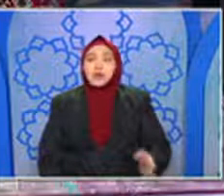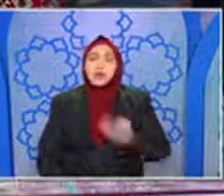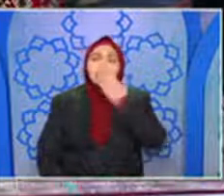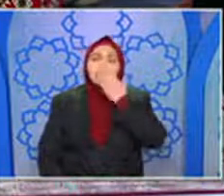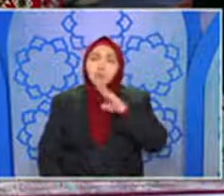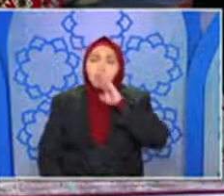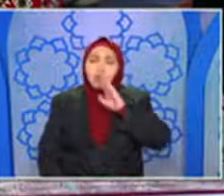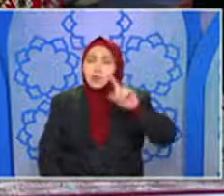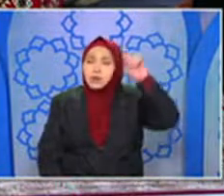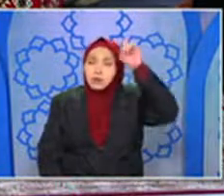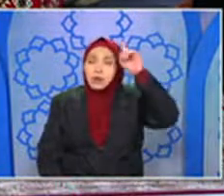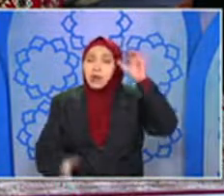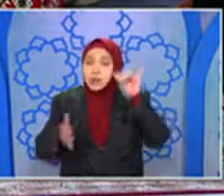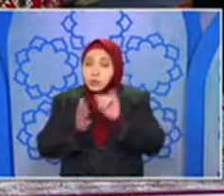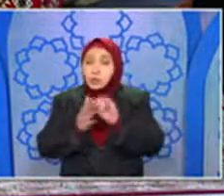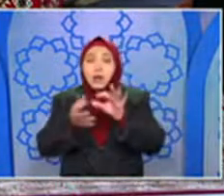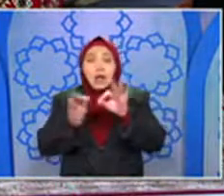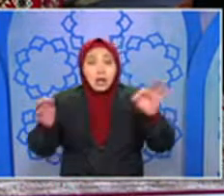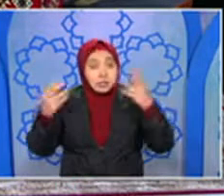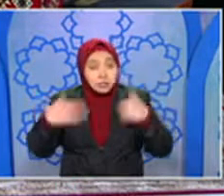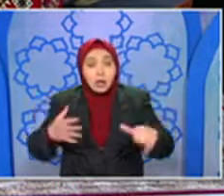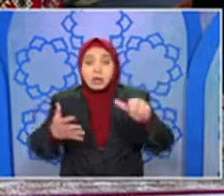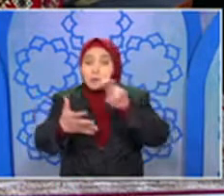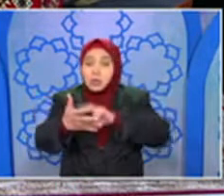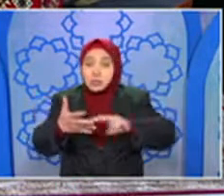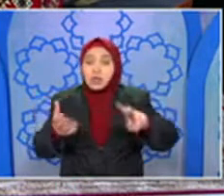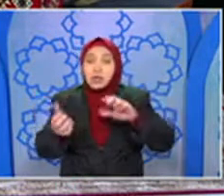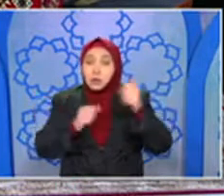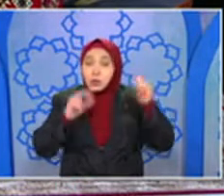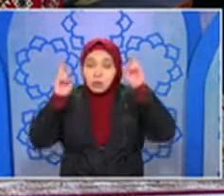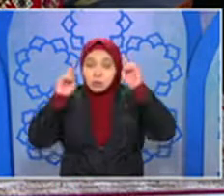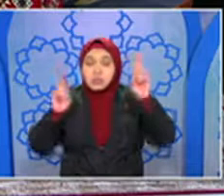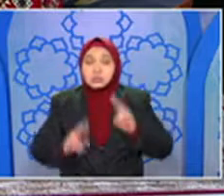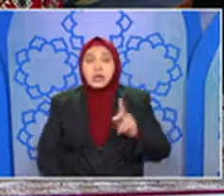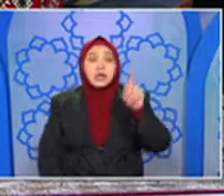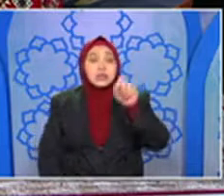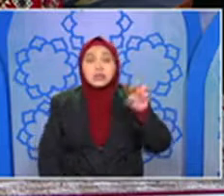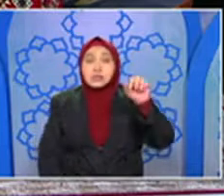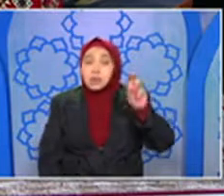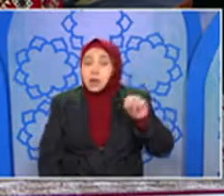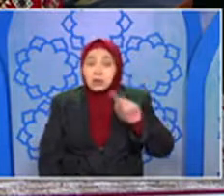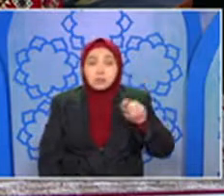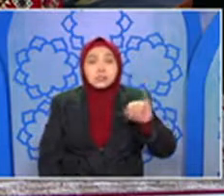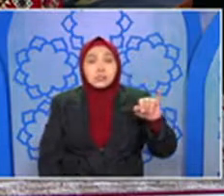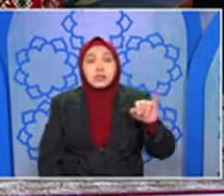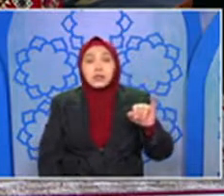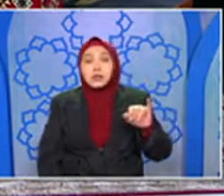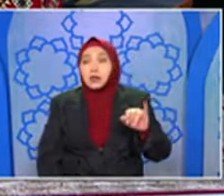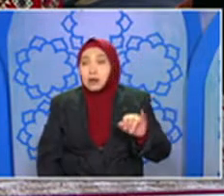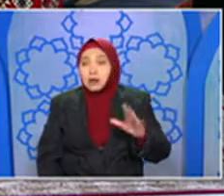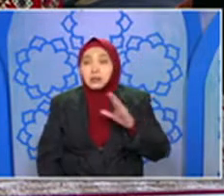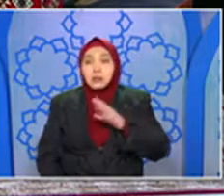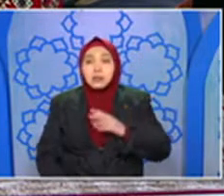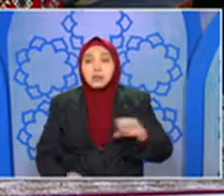Alhamdulillah. Begitulah ayat-ayat suci Al-Quran yang telah dibacakan oleh Al-Fadhil Ustaz Tarmizi Ali. Barakallahu fik. Hada sautun